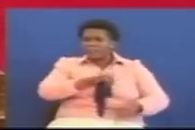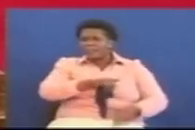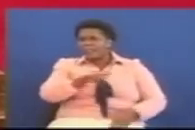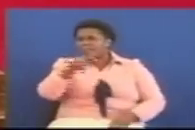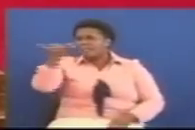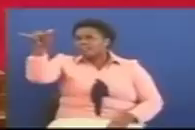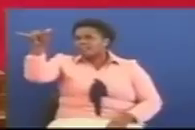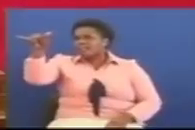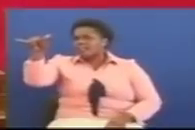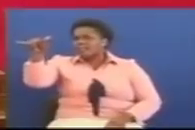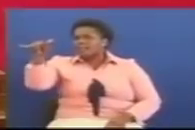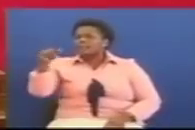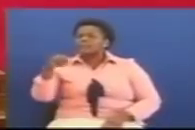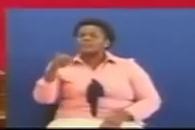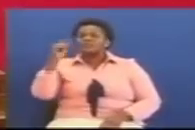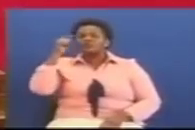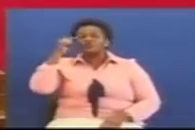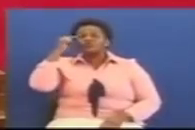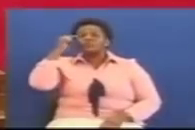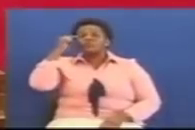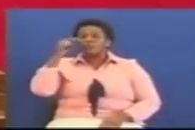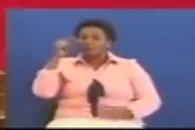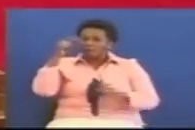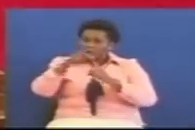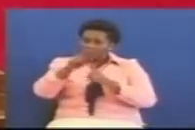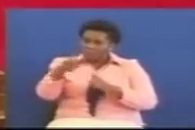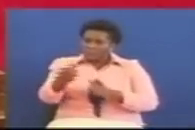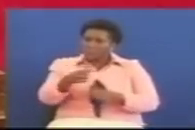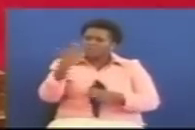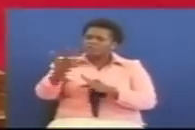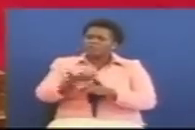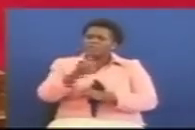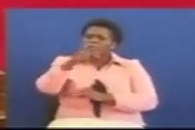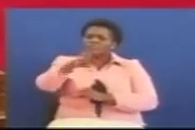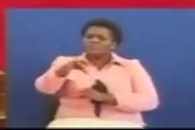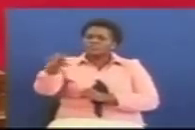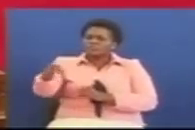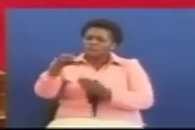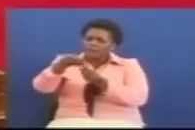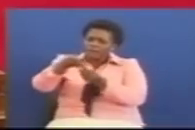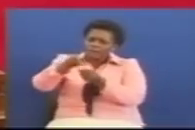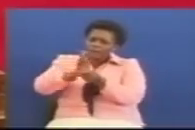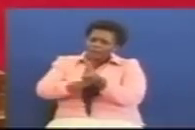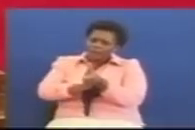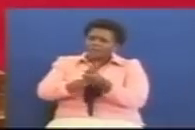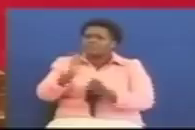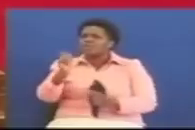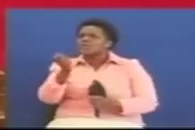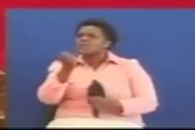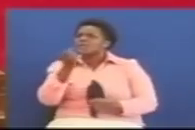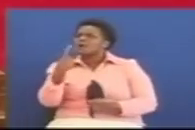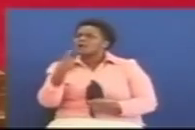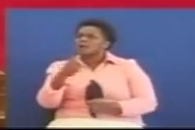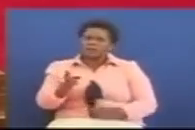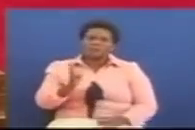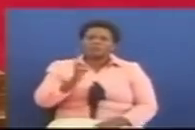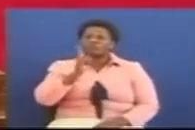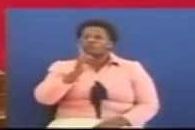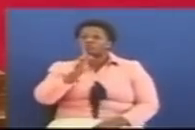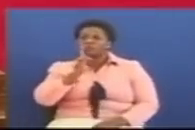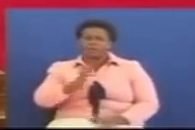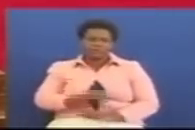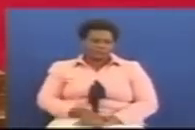la tumbaku pamoja na parachichi, karanga na mazao mengine. Kwa